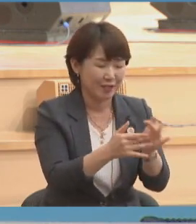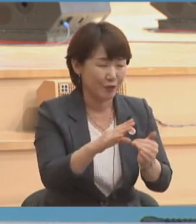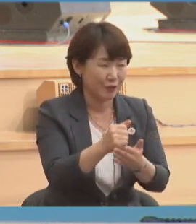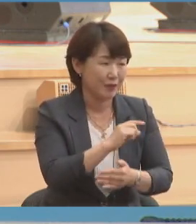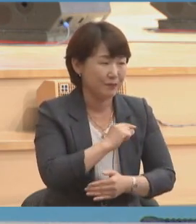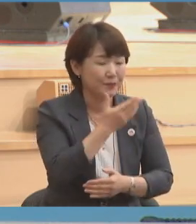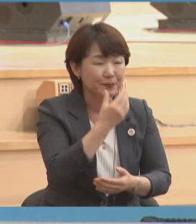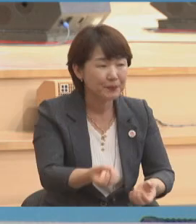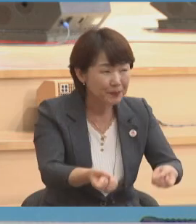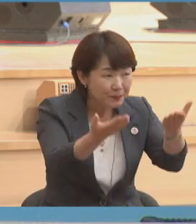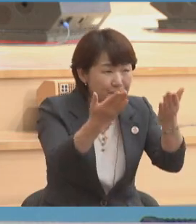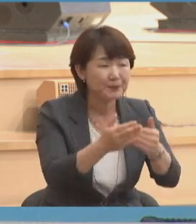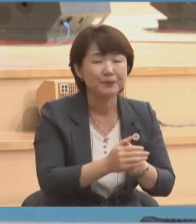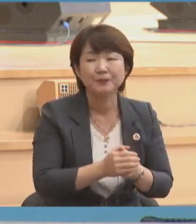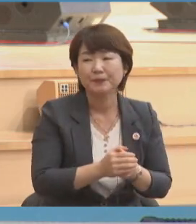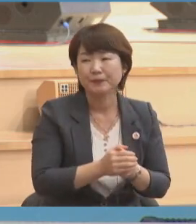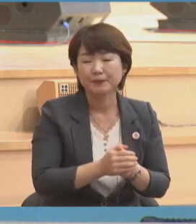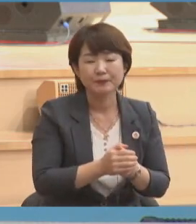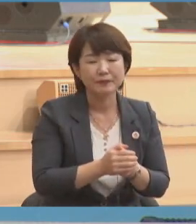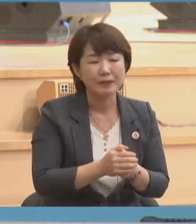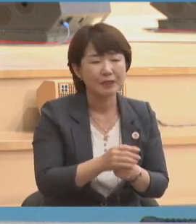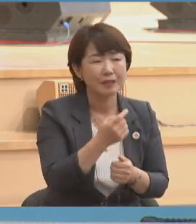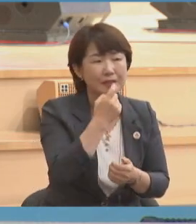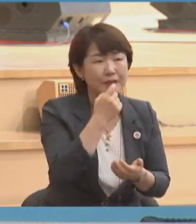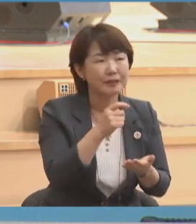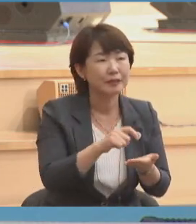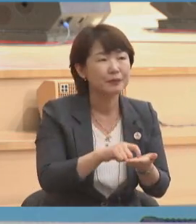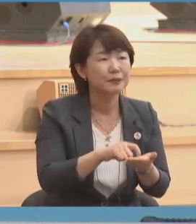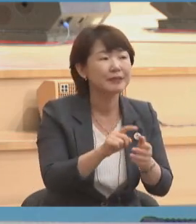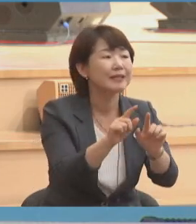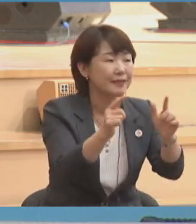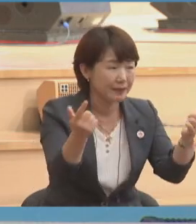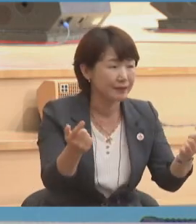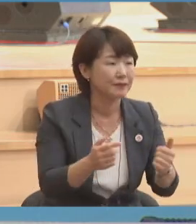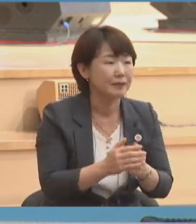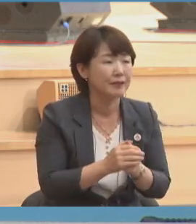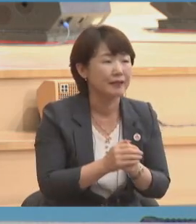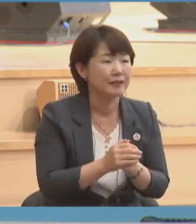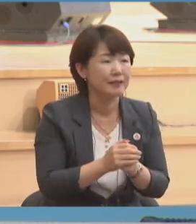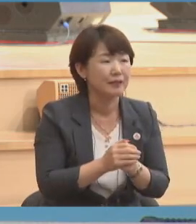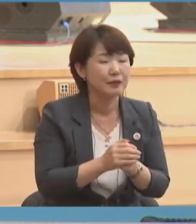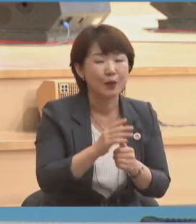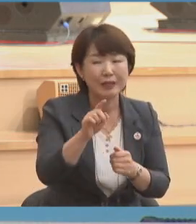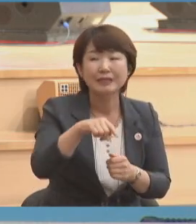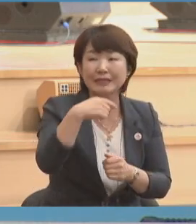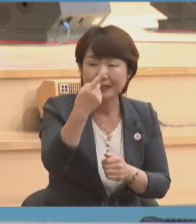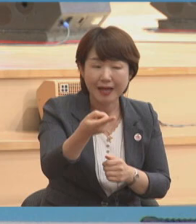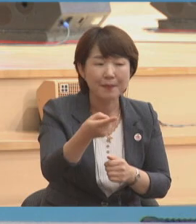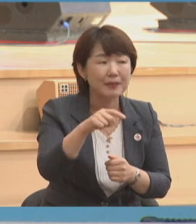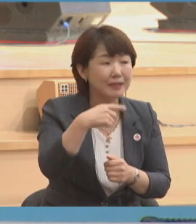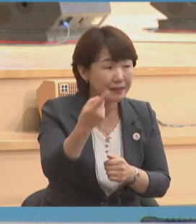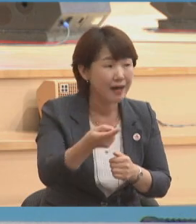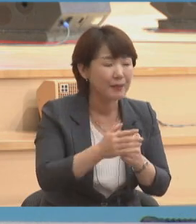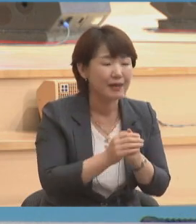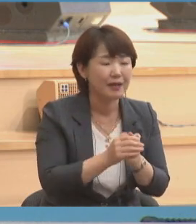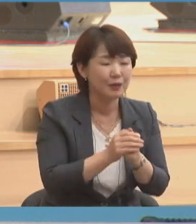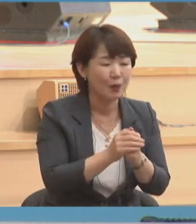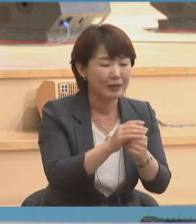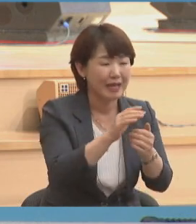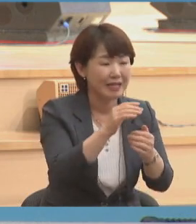아멘. 축원합니다. 아멘. 쉽지 않죠. 쉽지 않아요. 또 그 다음에 소개하고 있는 이 성화의